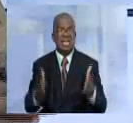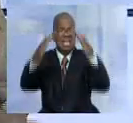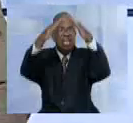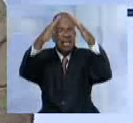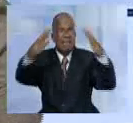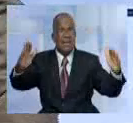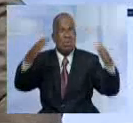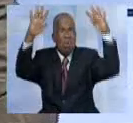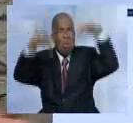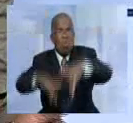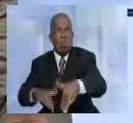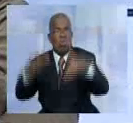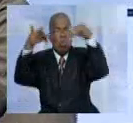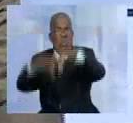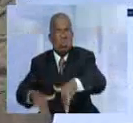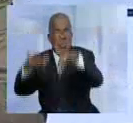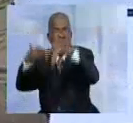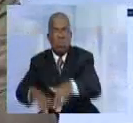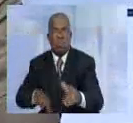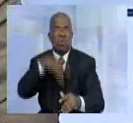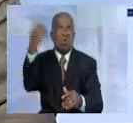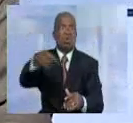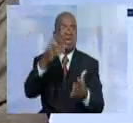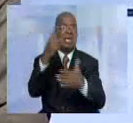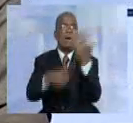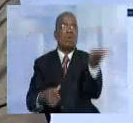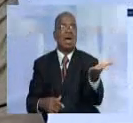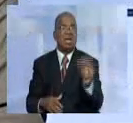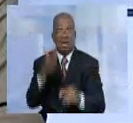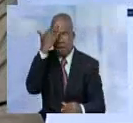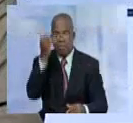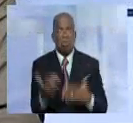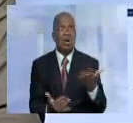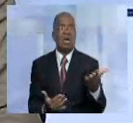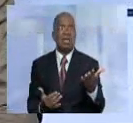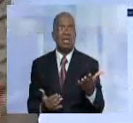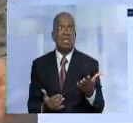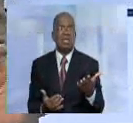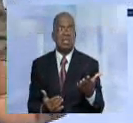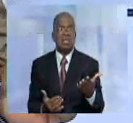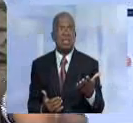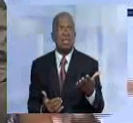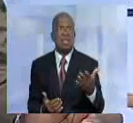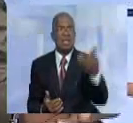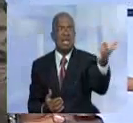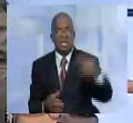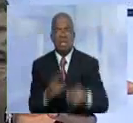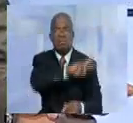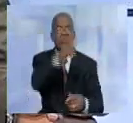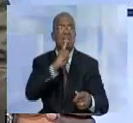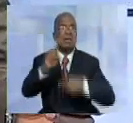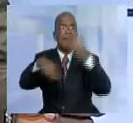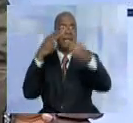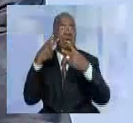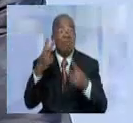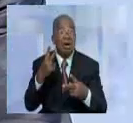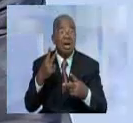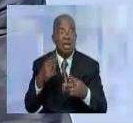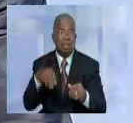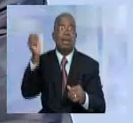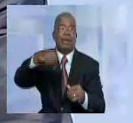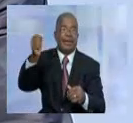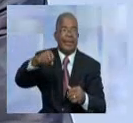date, c'était hier au quartier Maroc de Yopougon. Vous venez de voir tout à l'heure les images. Alors, est-ce que vous êtes rendu sur les lieux? Oui, j'y étais.